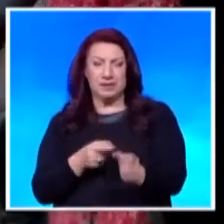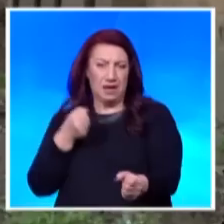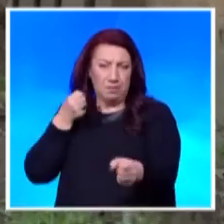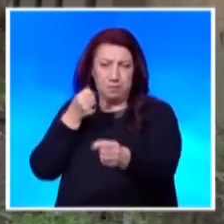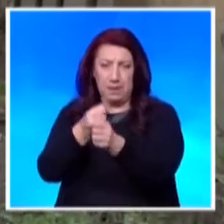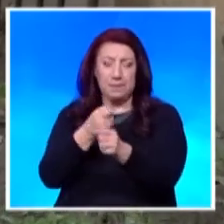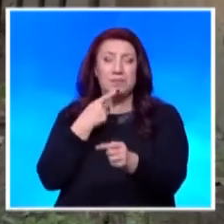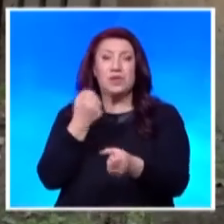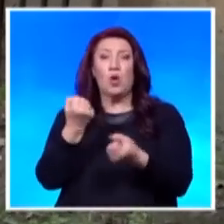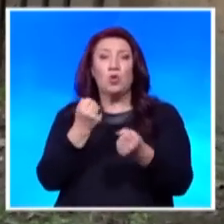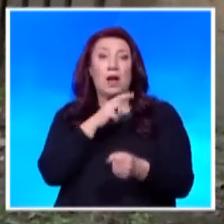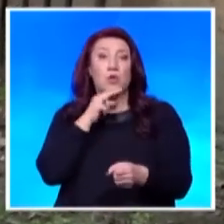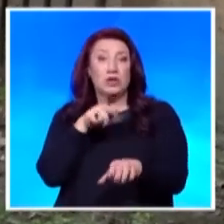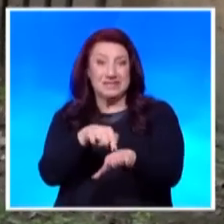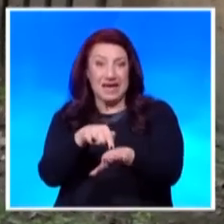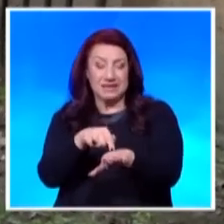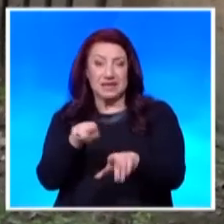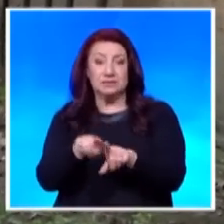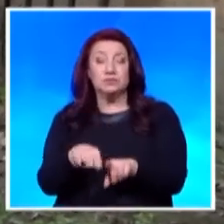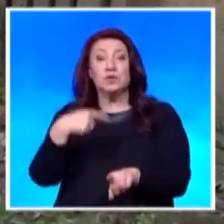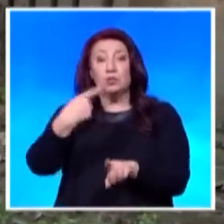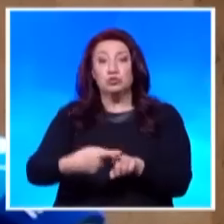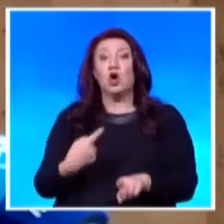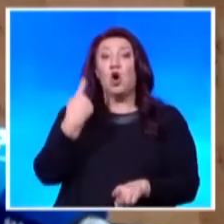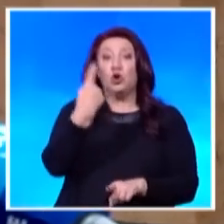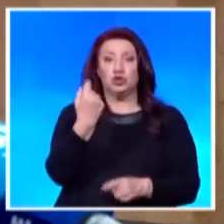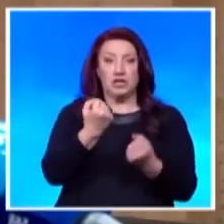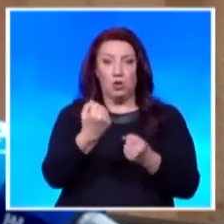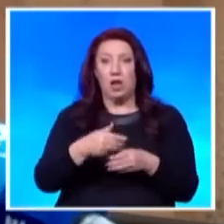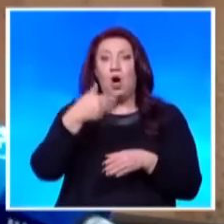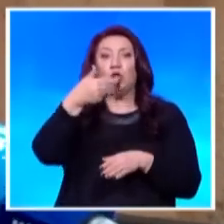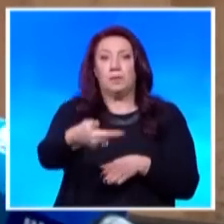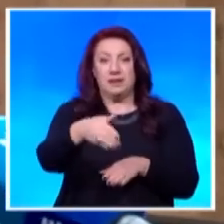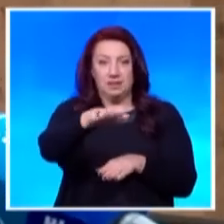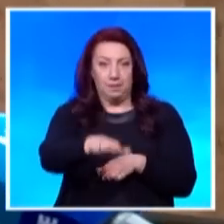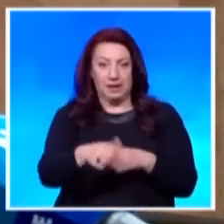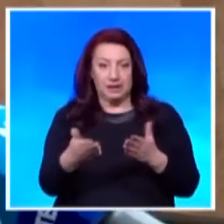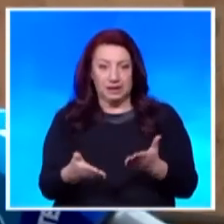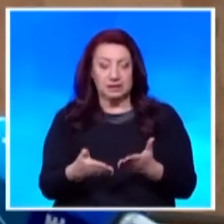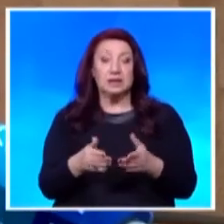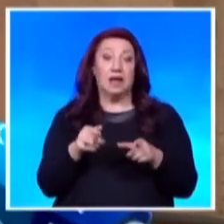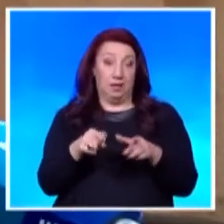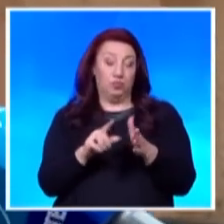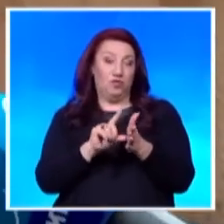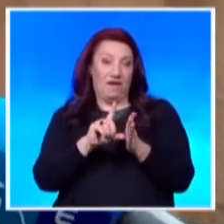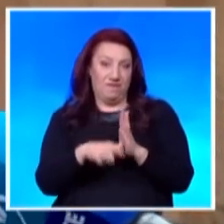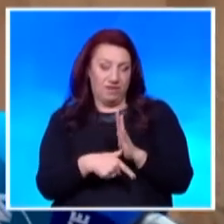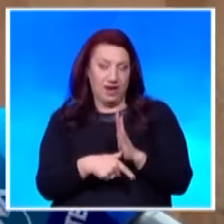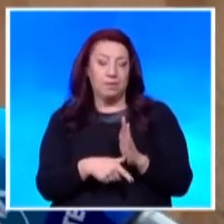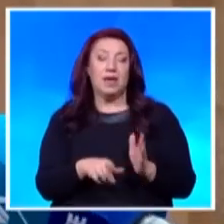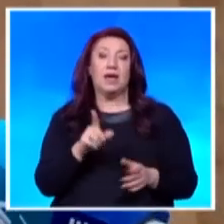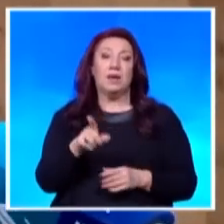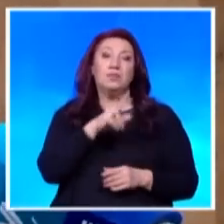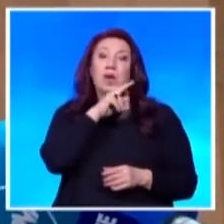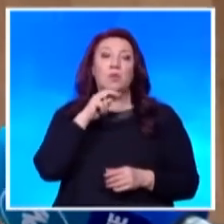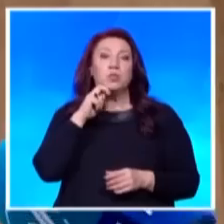и 2 пъти автомобил, който е бил паркиран пред нея. През това време един от полицейските служители отива